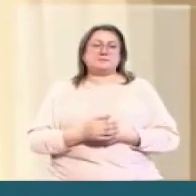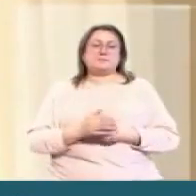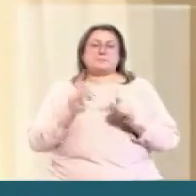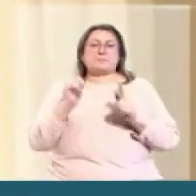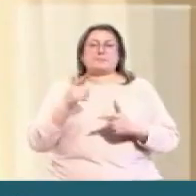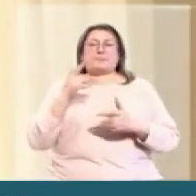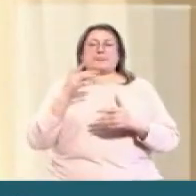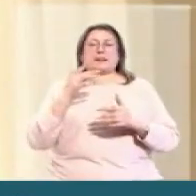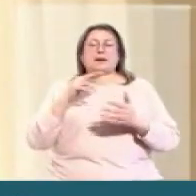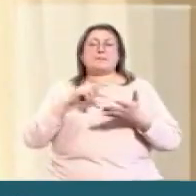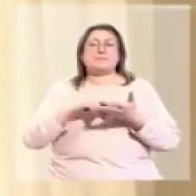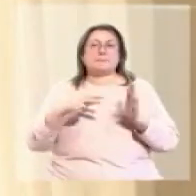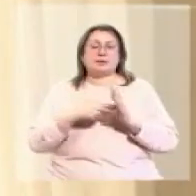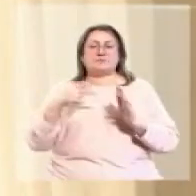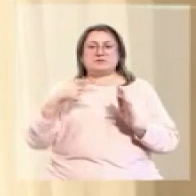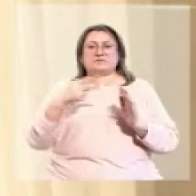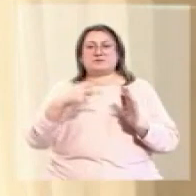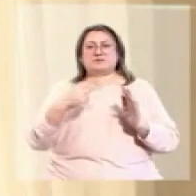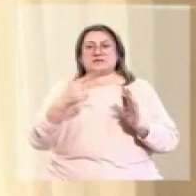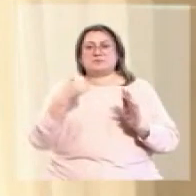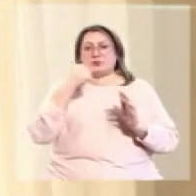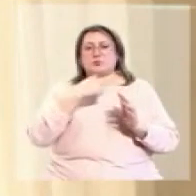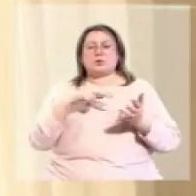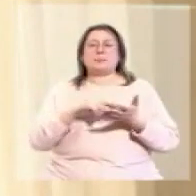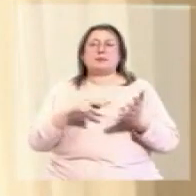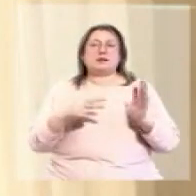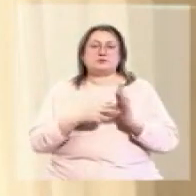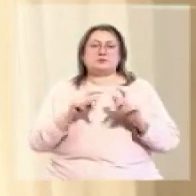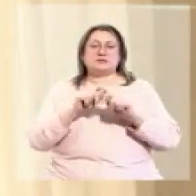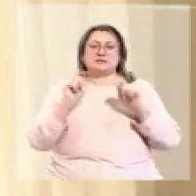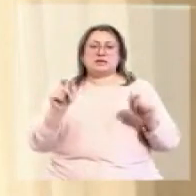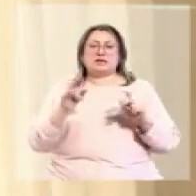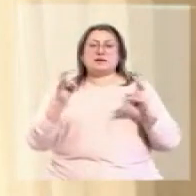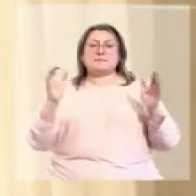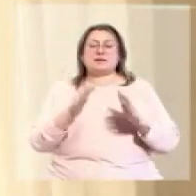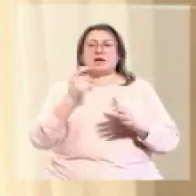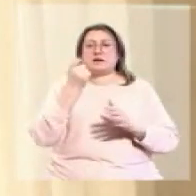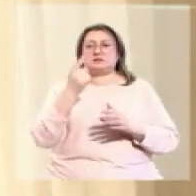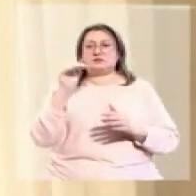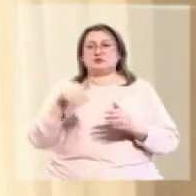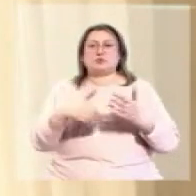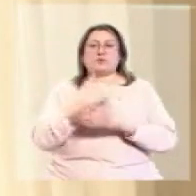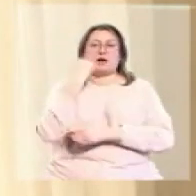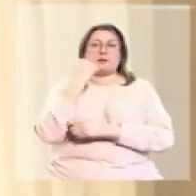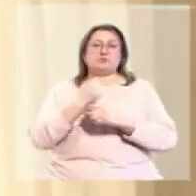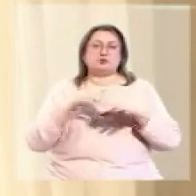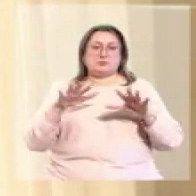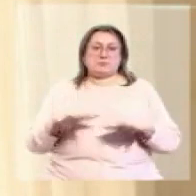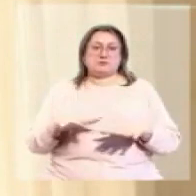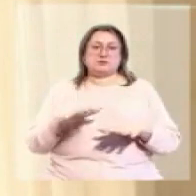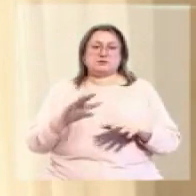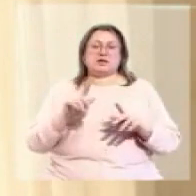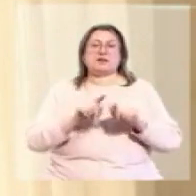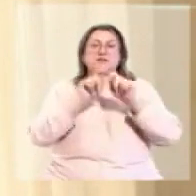Согласно предварительным планам, в 2023 году планируется создание не менее 11 тысяч новых рабочих мест, ввод